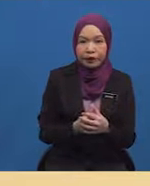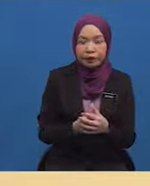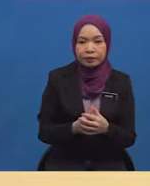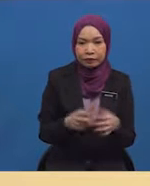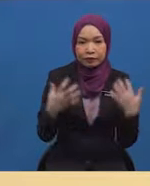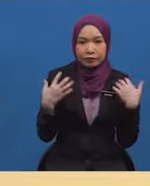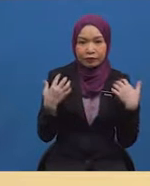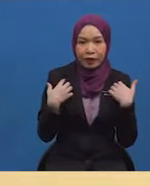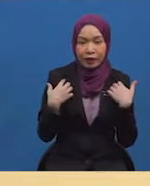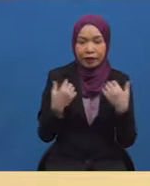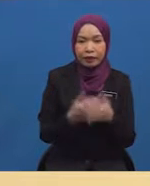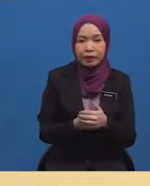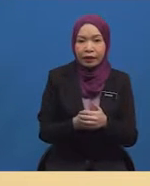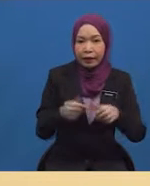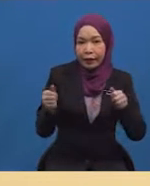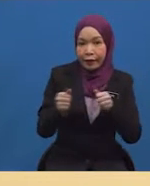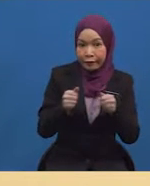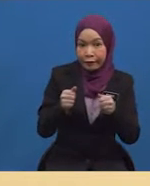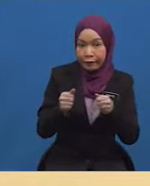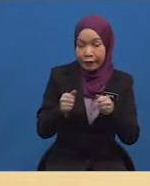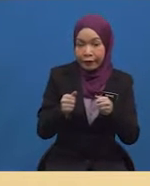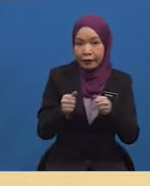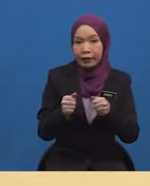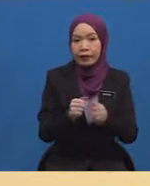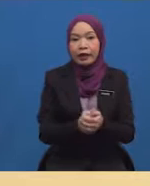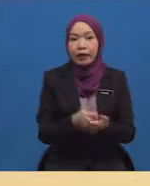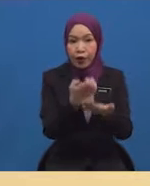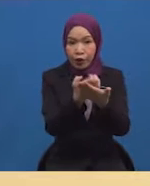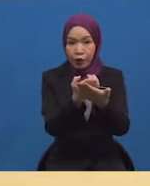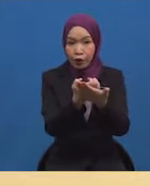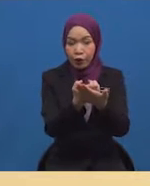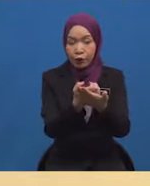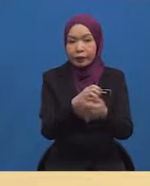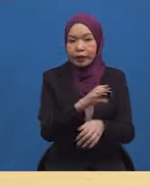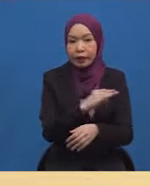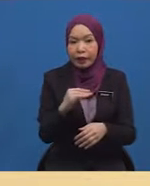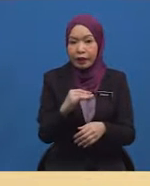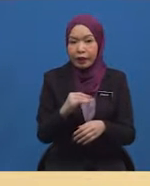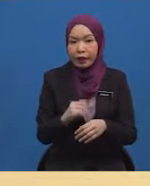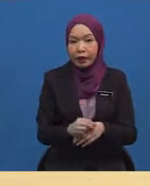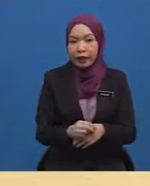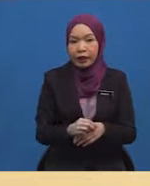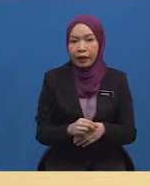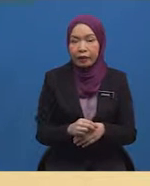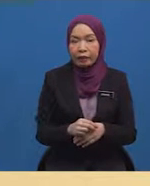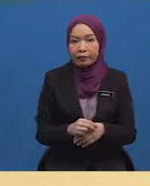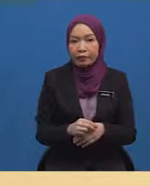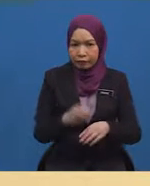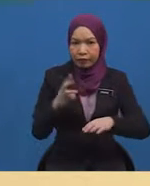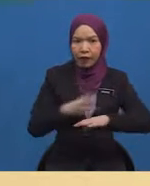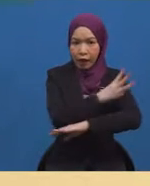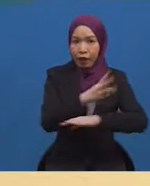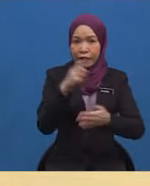guna tanah antara pelbagai kegiatan ekonomi dan kawasan pertempatan. Keperluan tanah yang tinggi